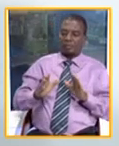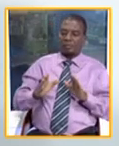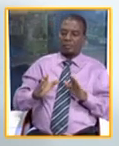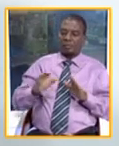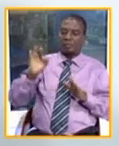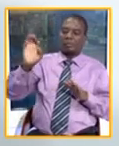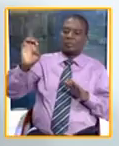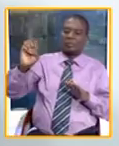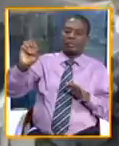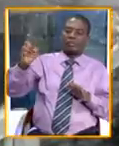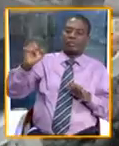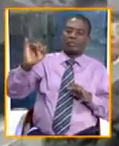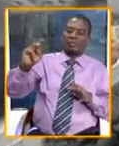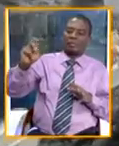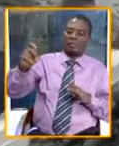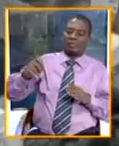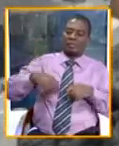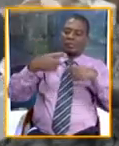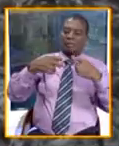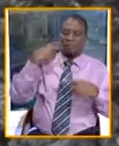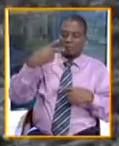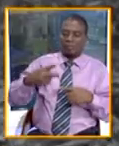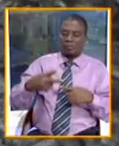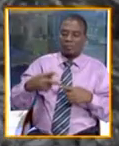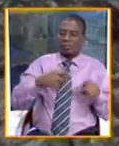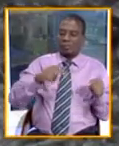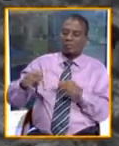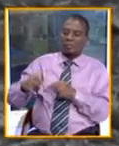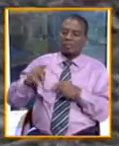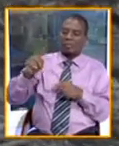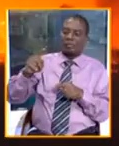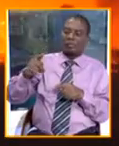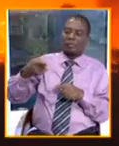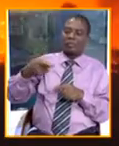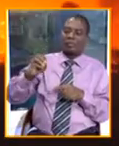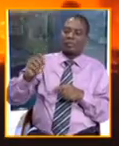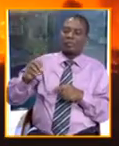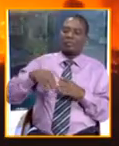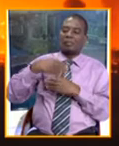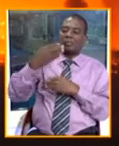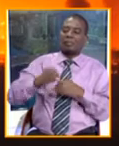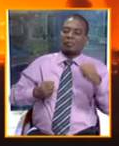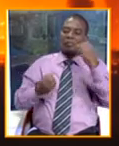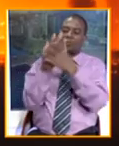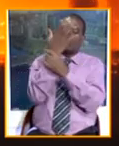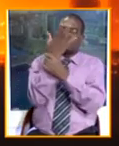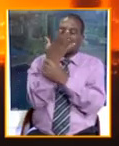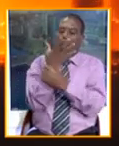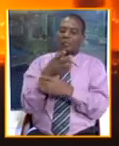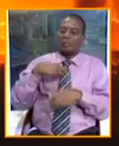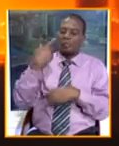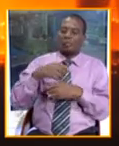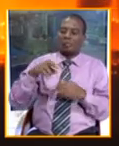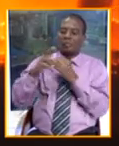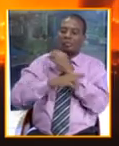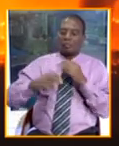Tshisekedi s'est rendu lundi auprès des déplacés de Goma suite à l'éruption volcanique du 22 mai dernier. Dans la région, pour une dizaine